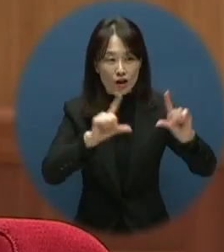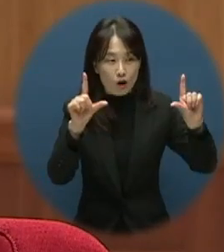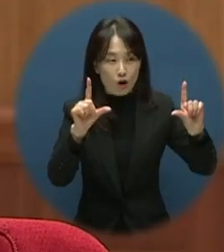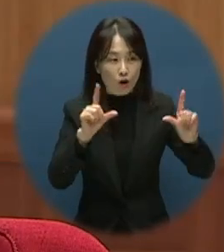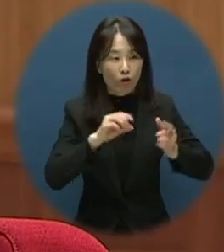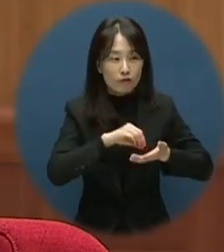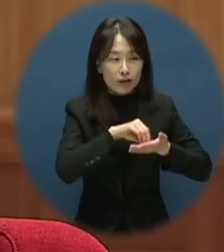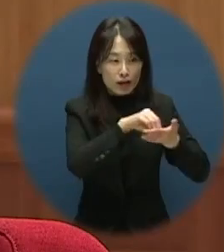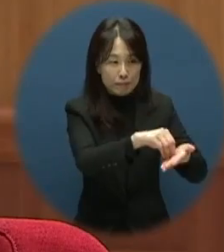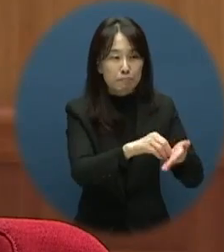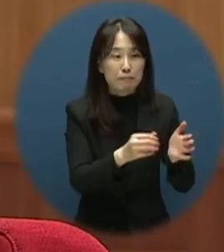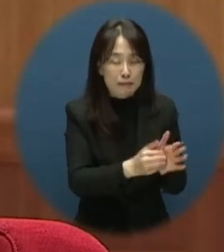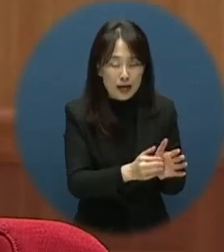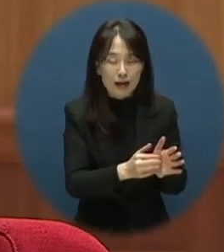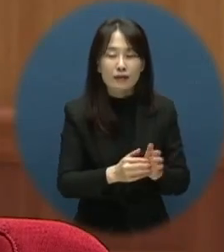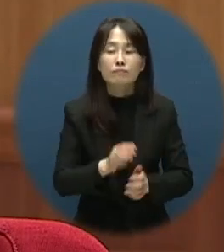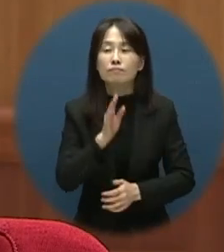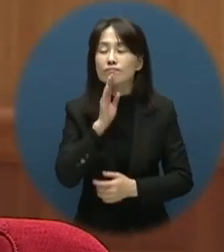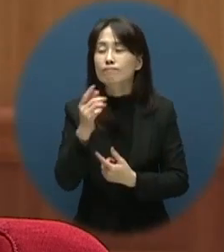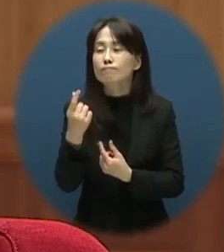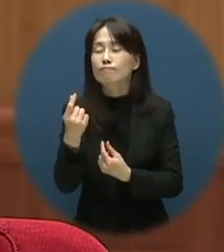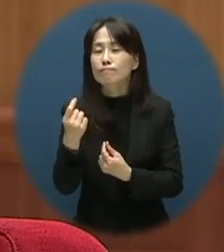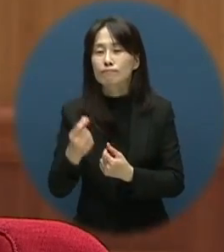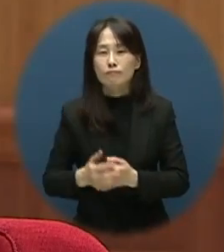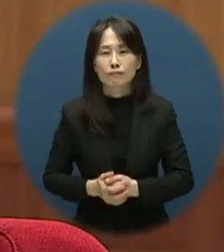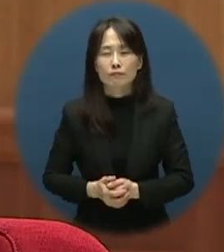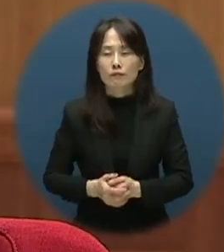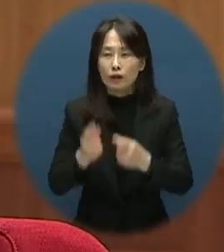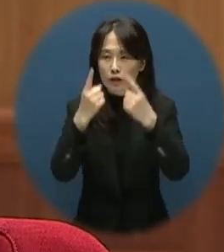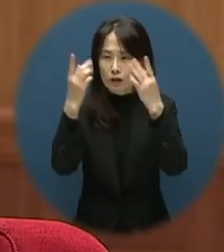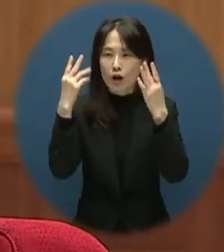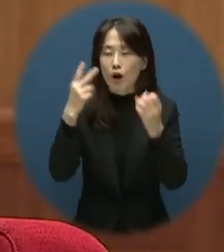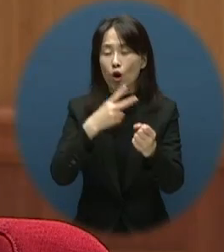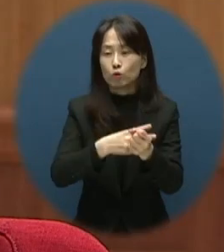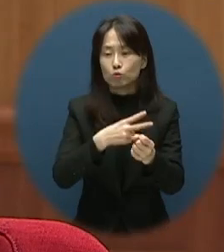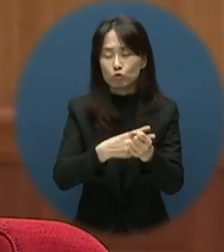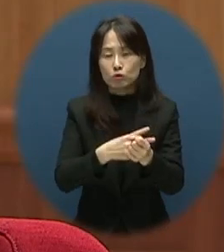또 우연치 않게 어떤 교수님 알게 됐는데 그분이